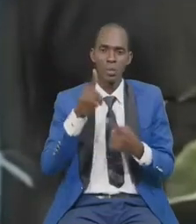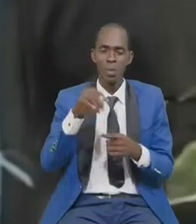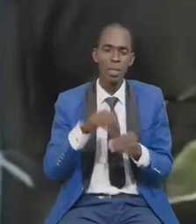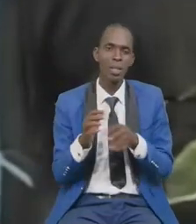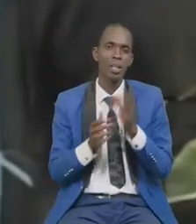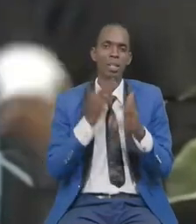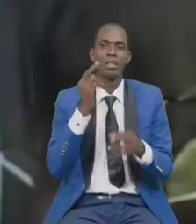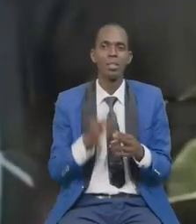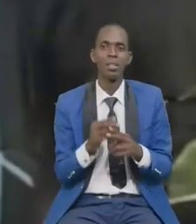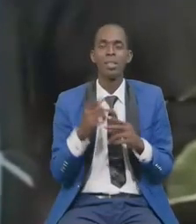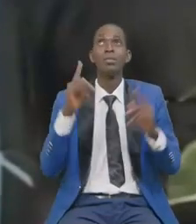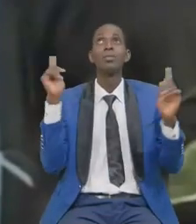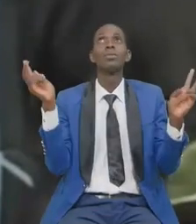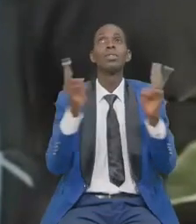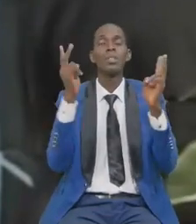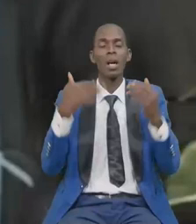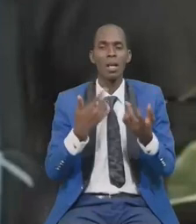Le triomphe est venu pour toi.